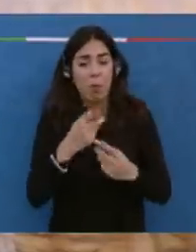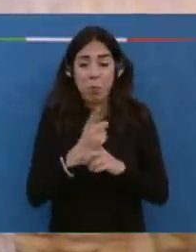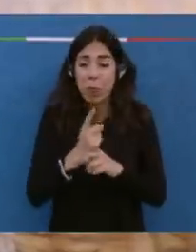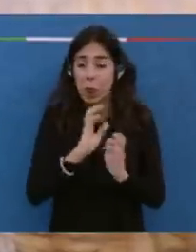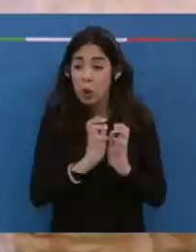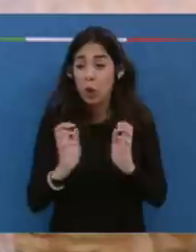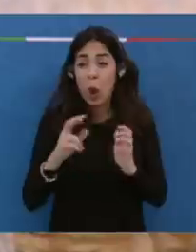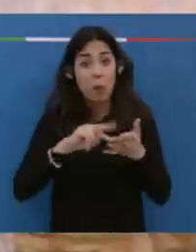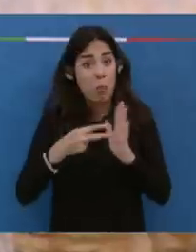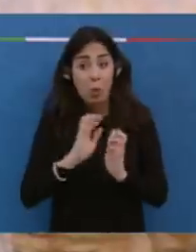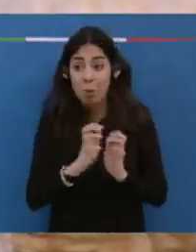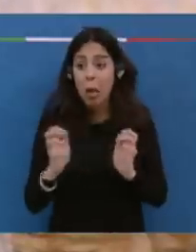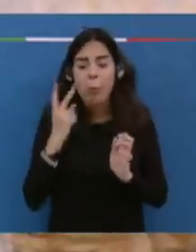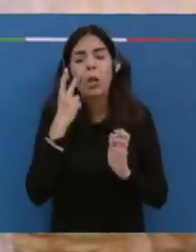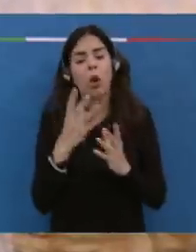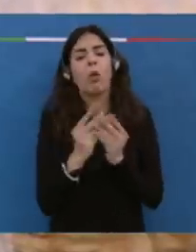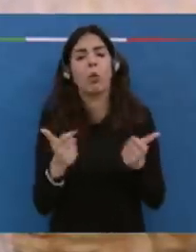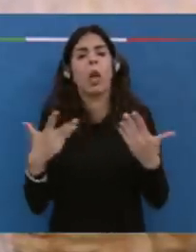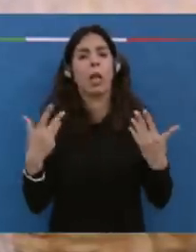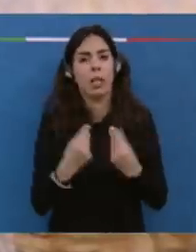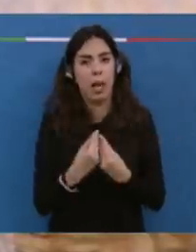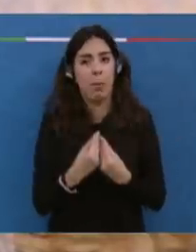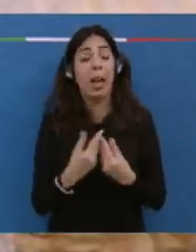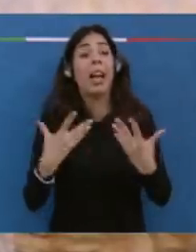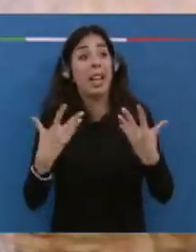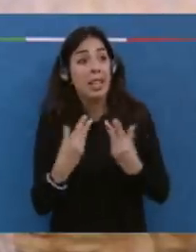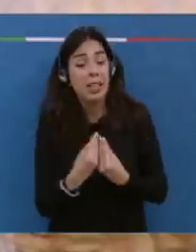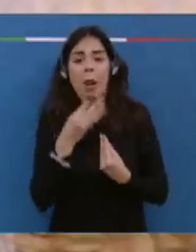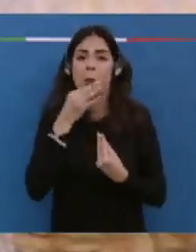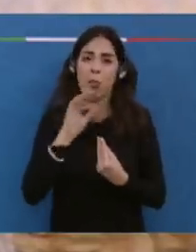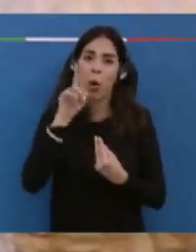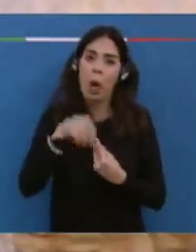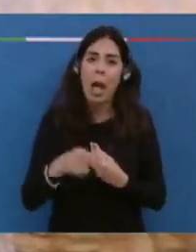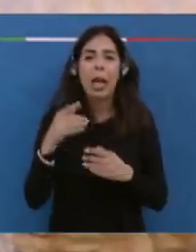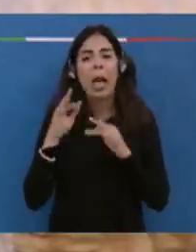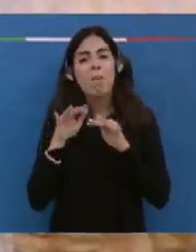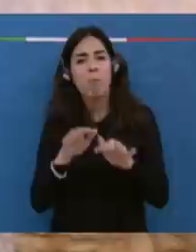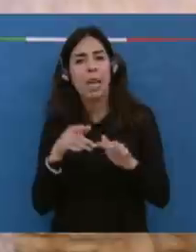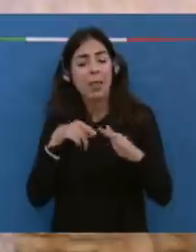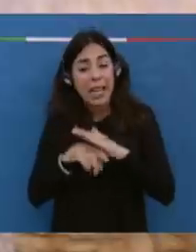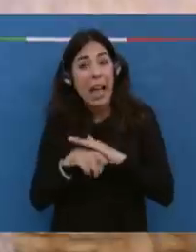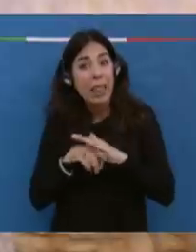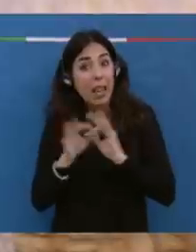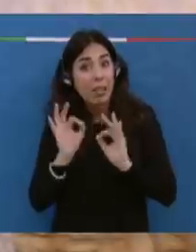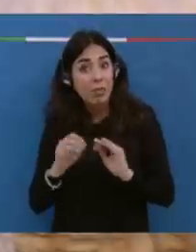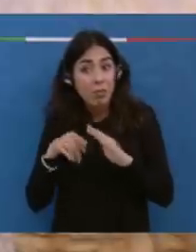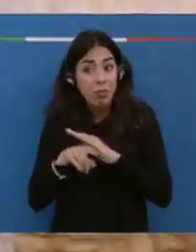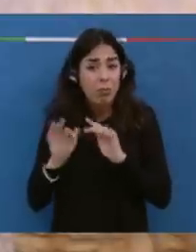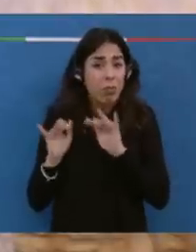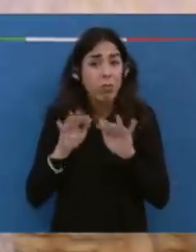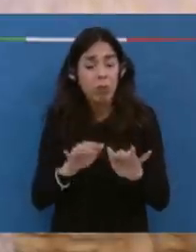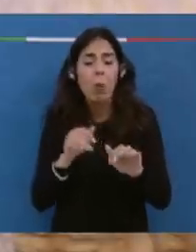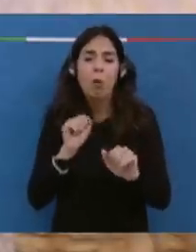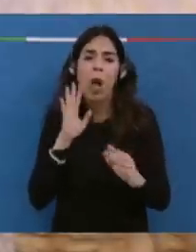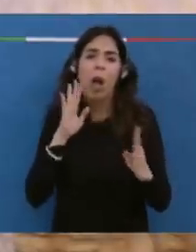e insieme affronteremo il fenomeno dell'immigrazione clandestina negli altri